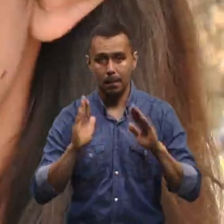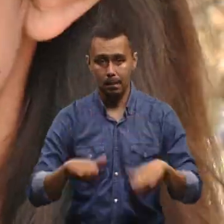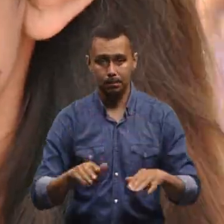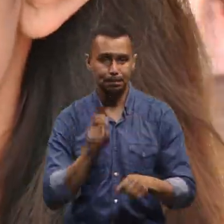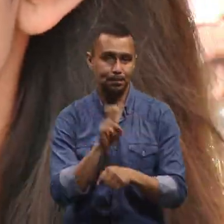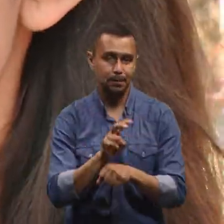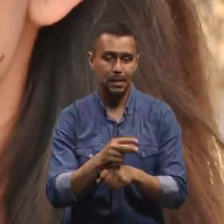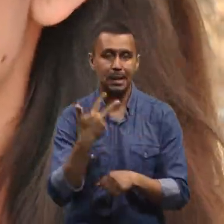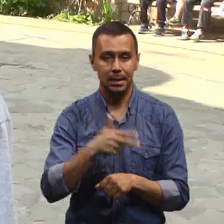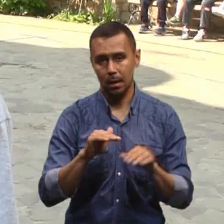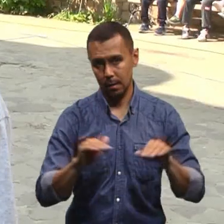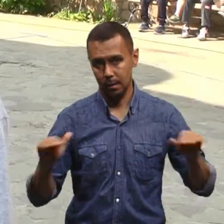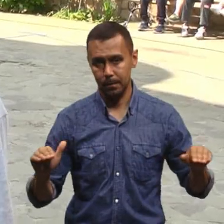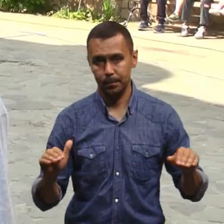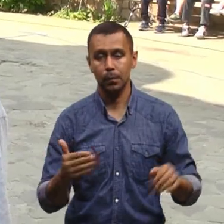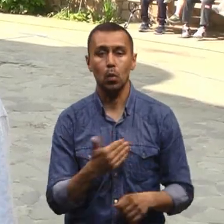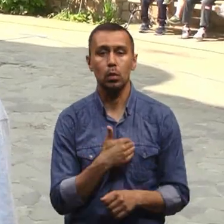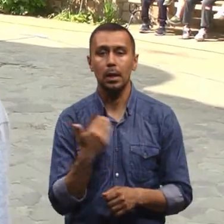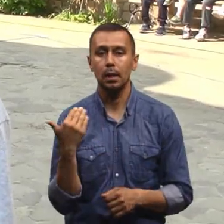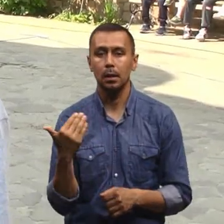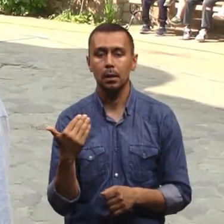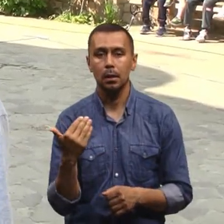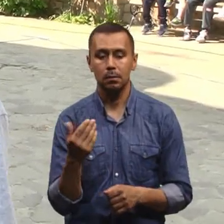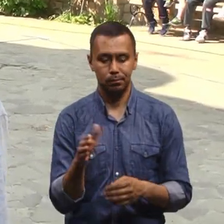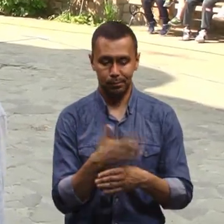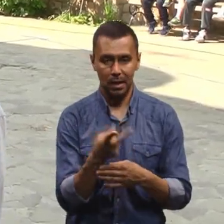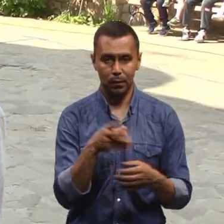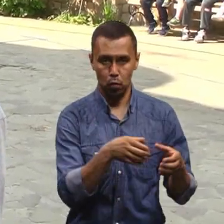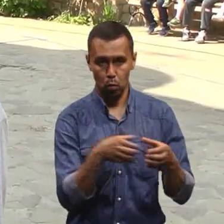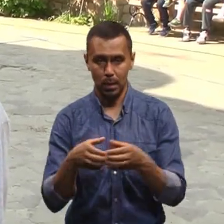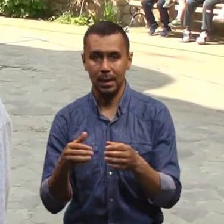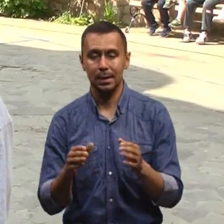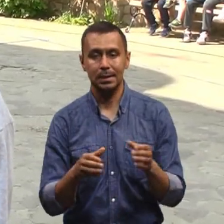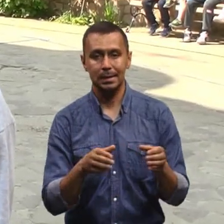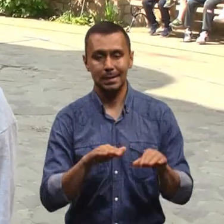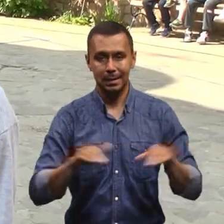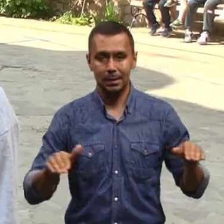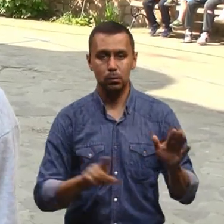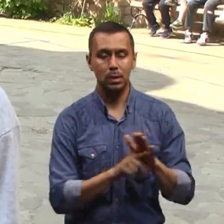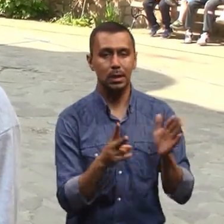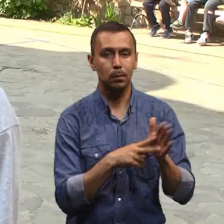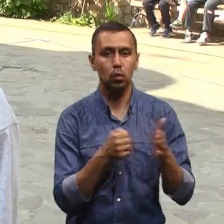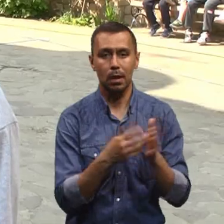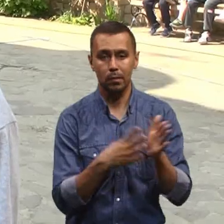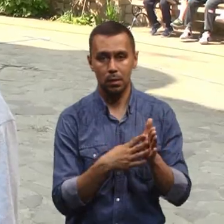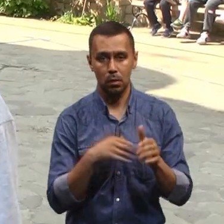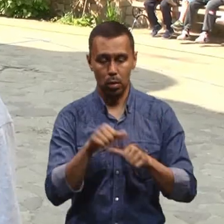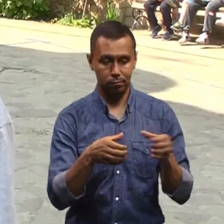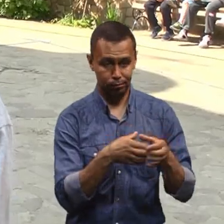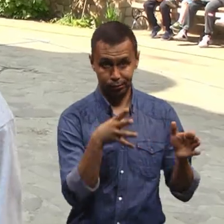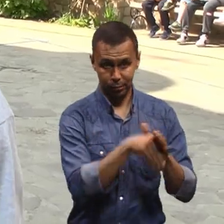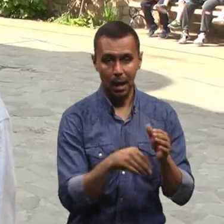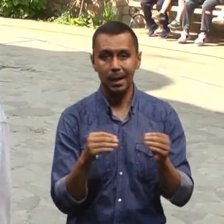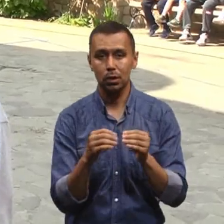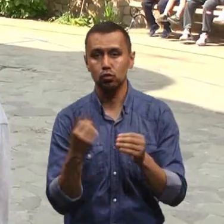Венгер, відвідують 30 дітей. Ми поділили їх на дві групи – діти з 7 до 9 років і з 10 до